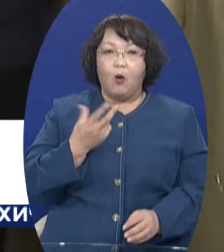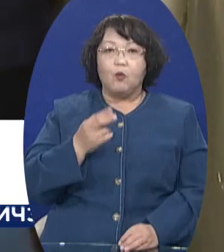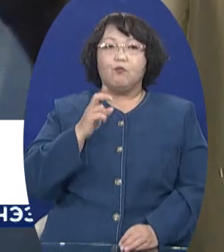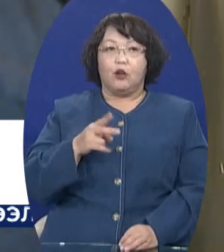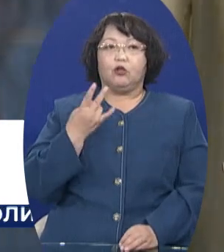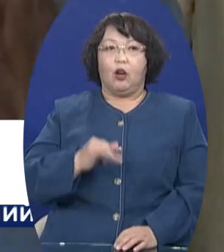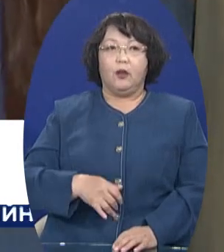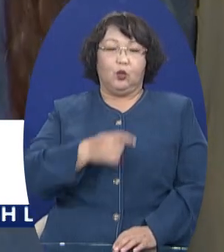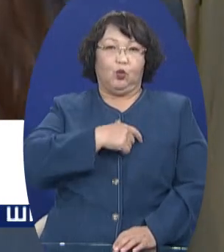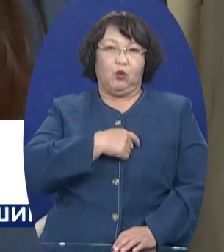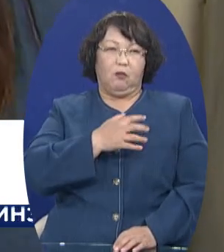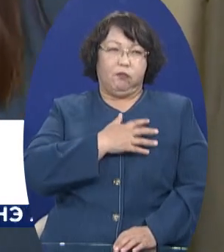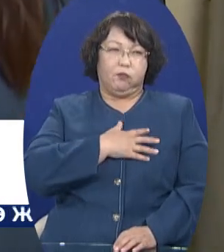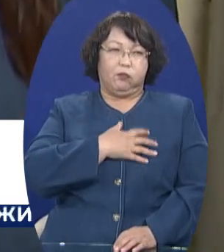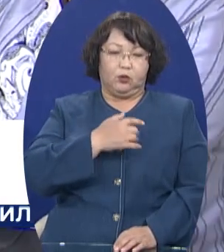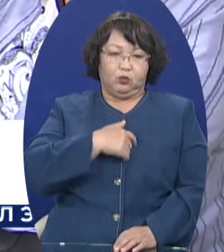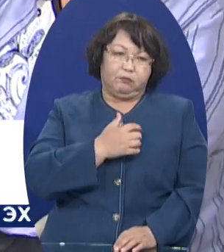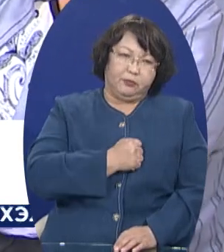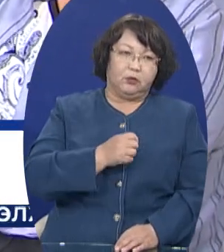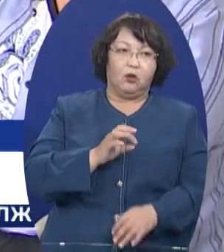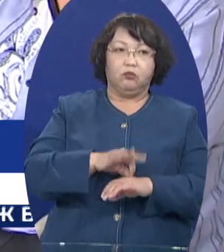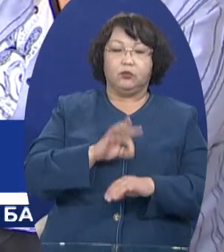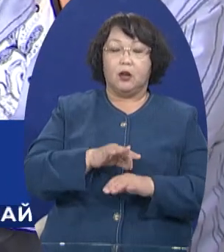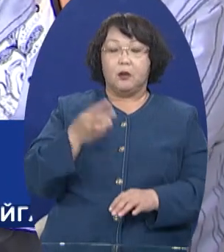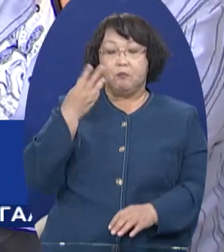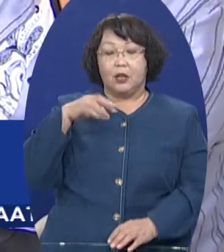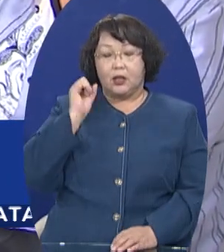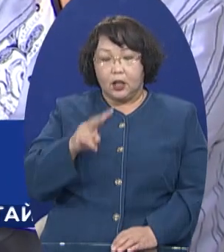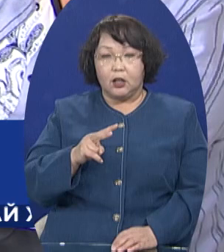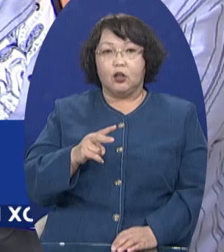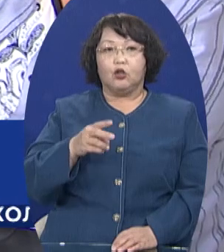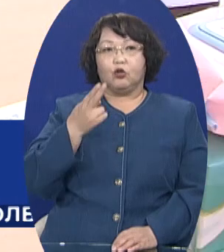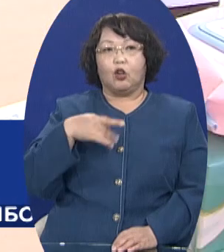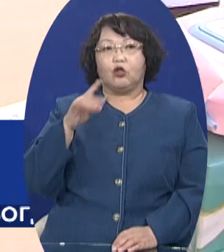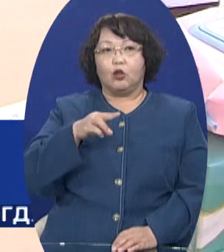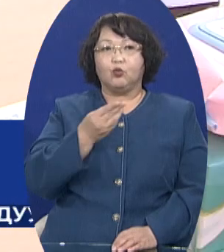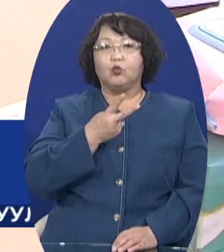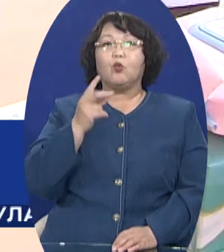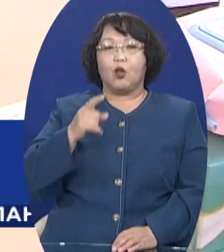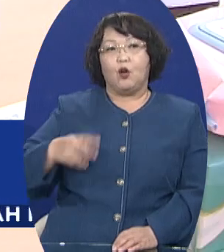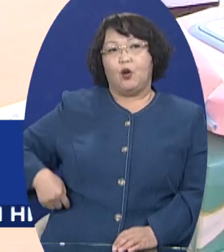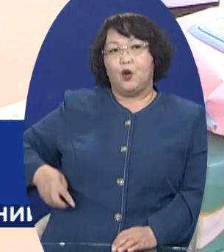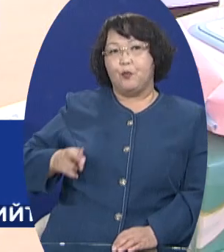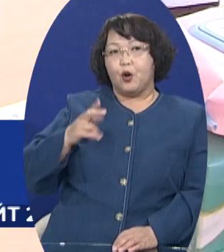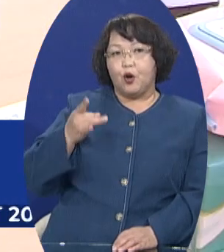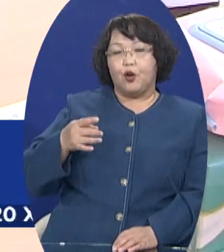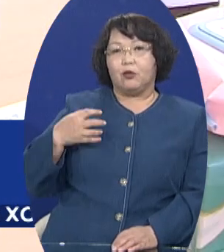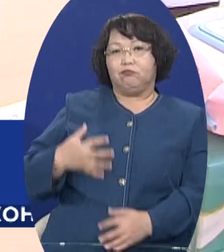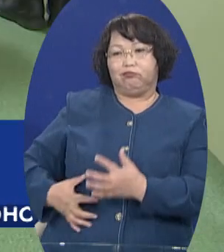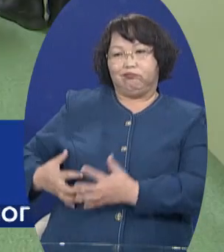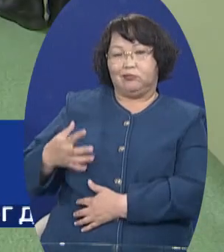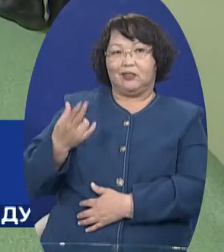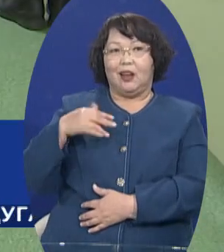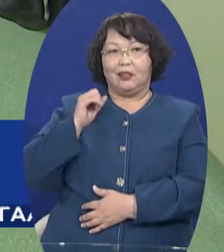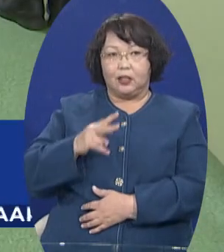Зүрхний хэм судлал, зүрхний шигдээсээ эмч нар төдийгүй мэдрэл, дотоод шүүрэл, бөөр, диализ, дотор болон сэргийн засах, хөдөлгөөний заслын эмч